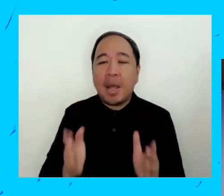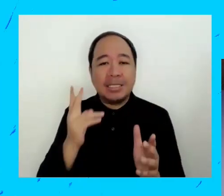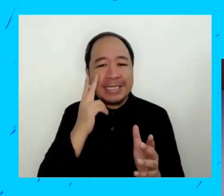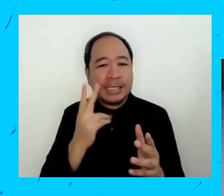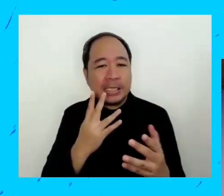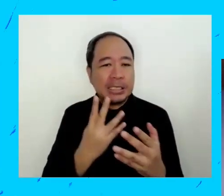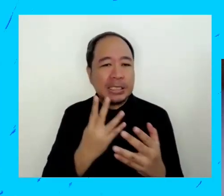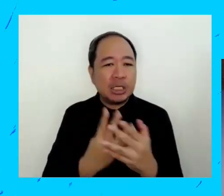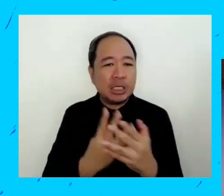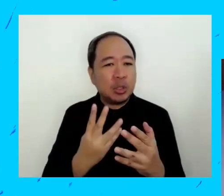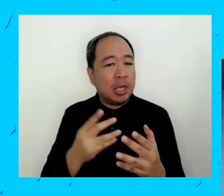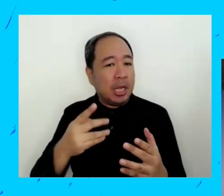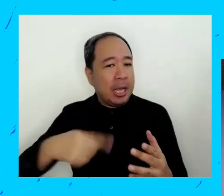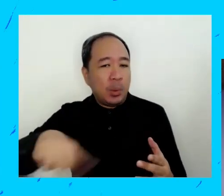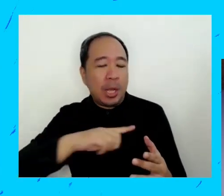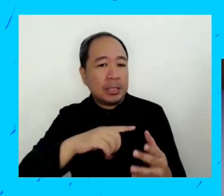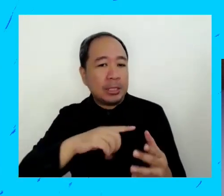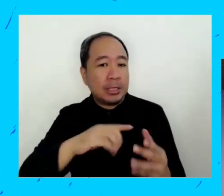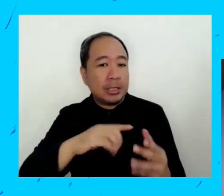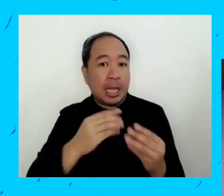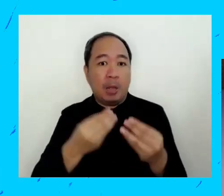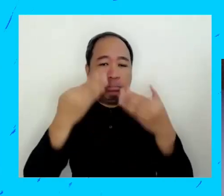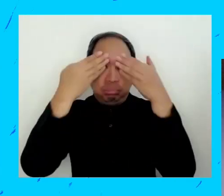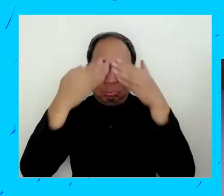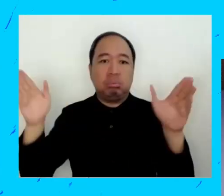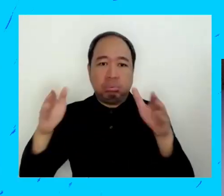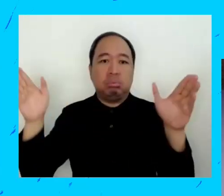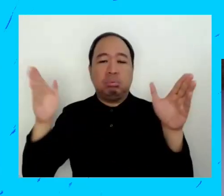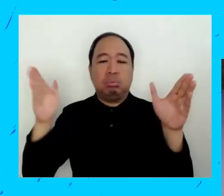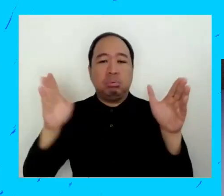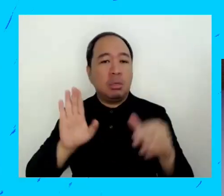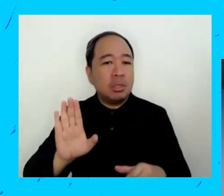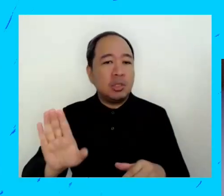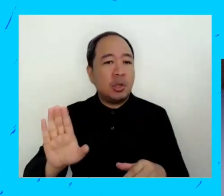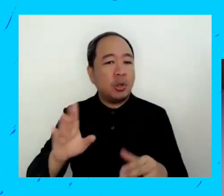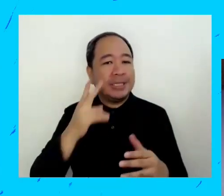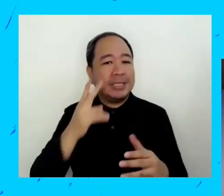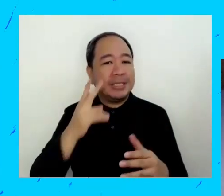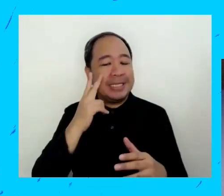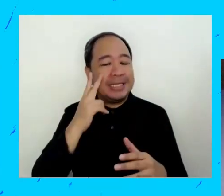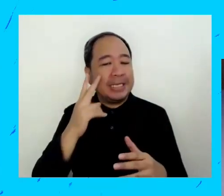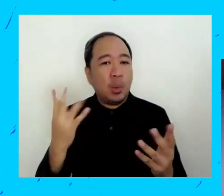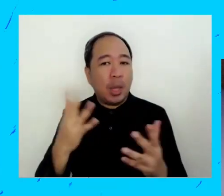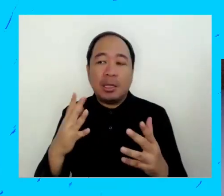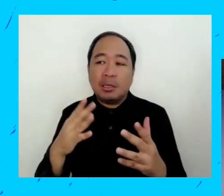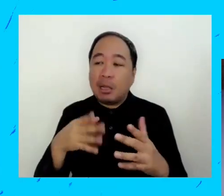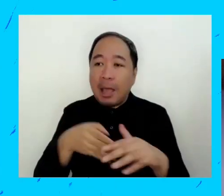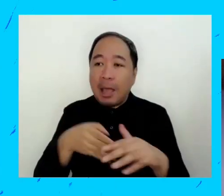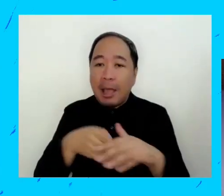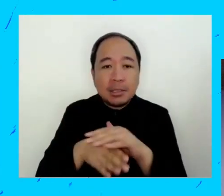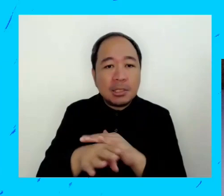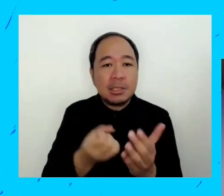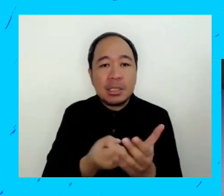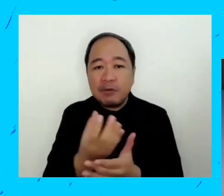Et on demande des réformes qui puissent leur donner